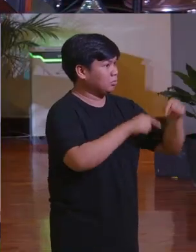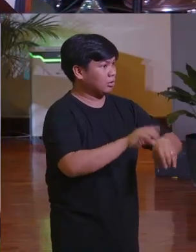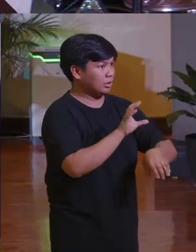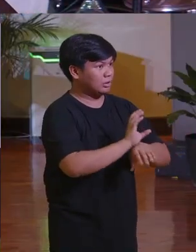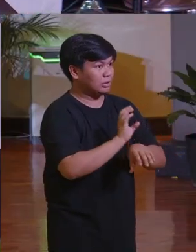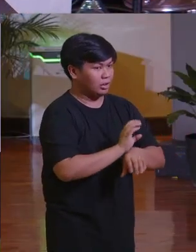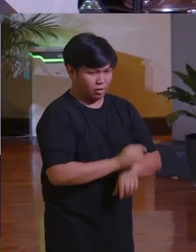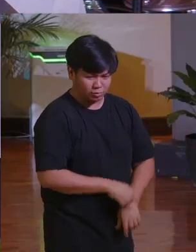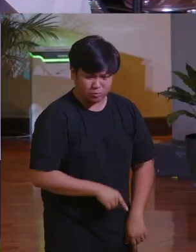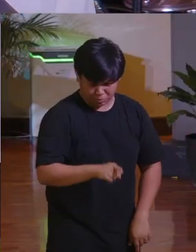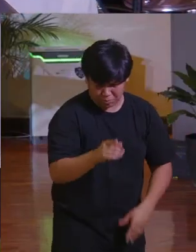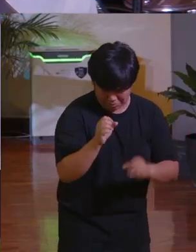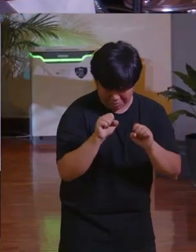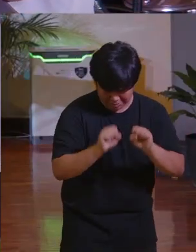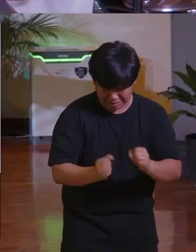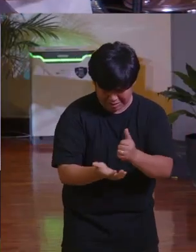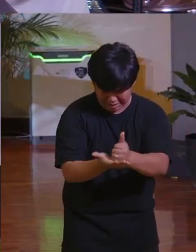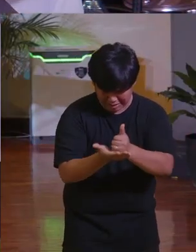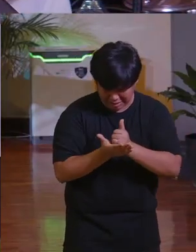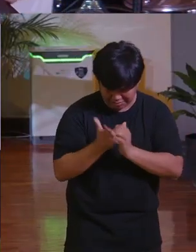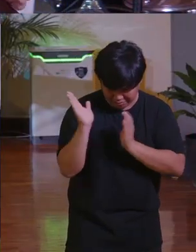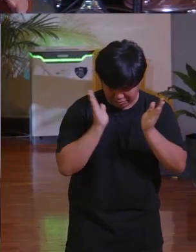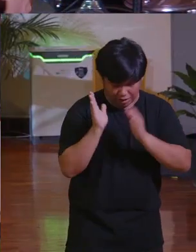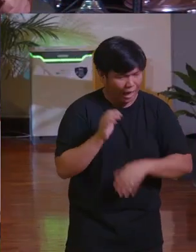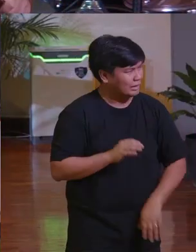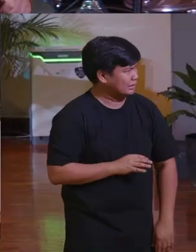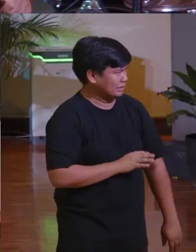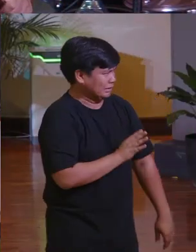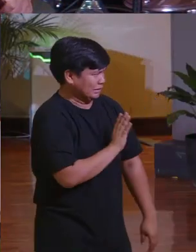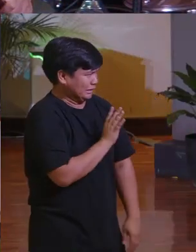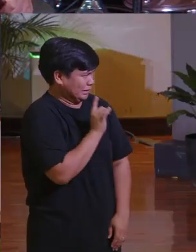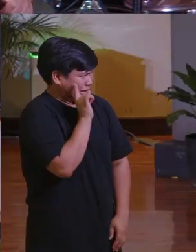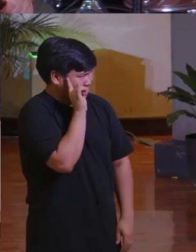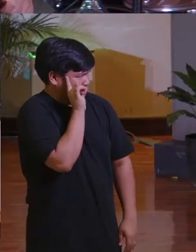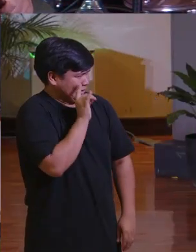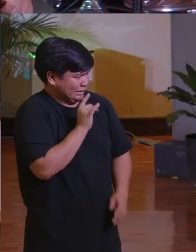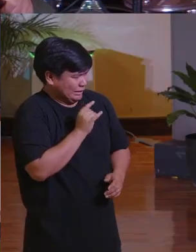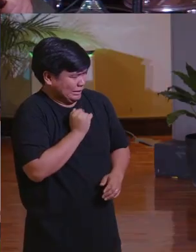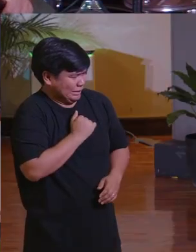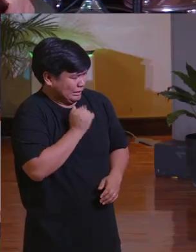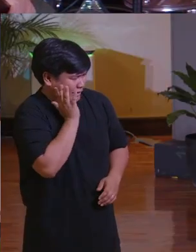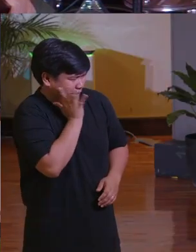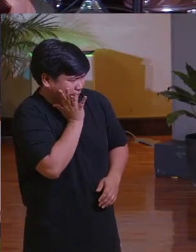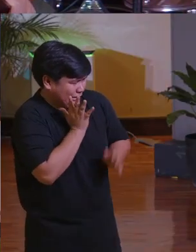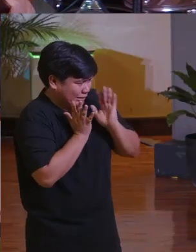ako, wala po akong boses. Sarap batukan nung ganon.